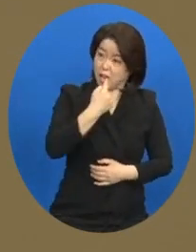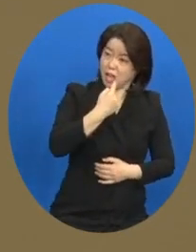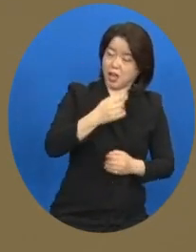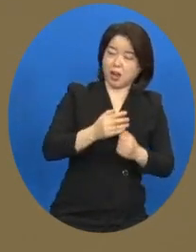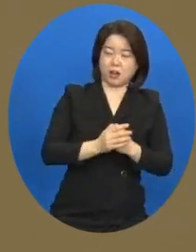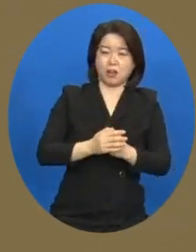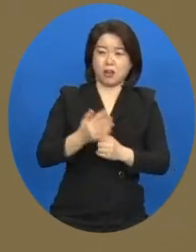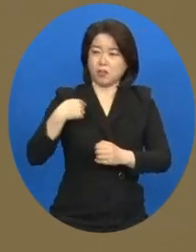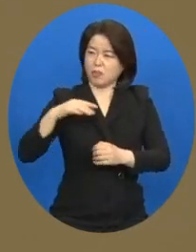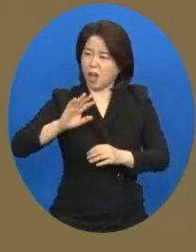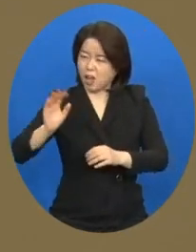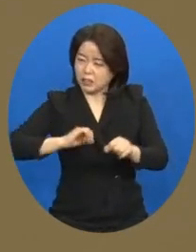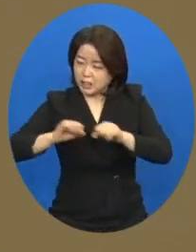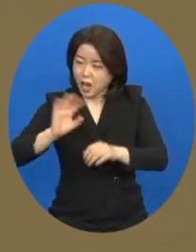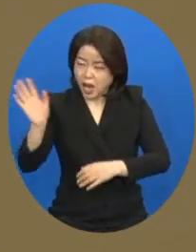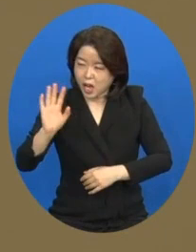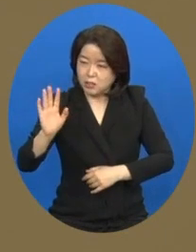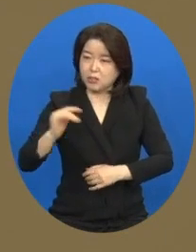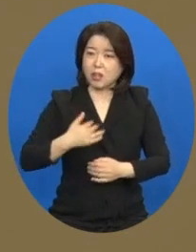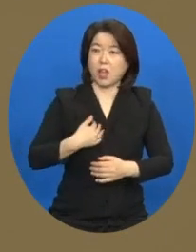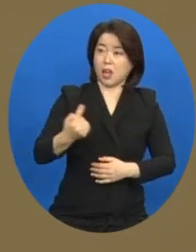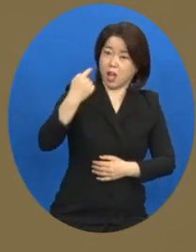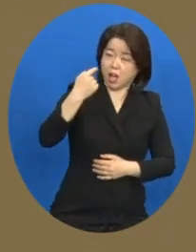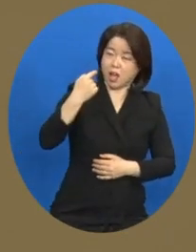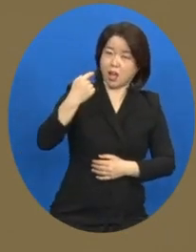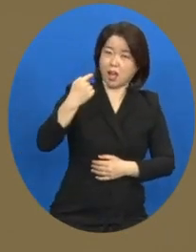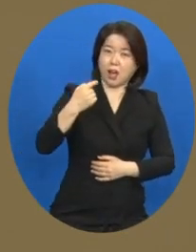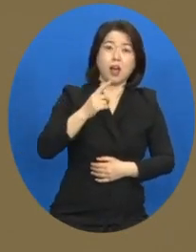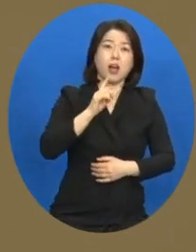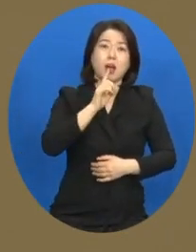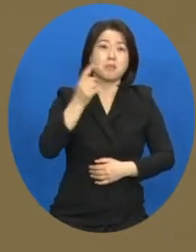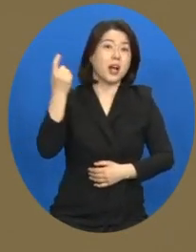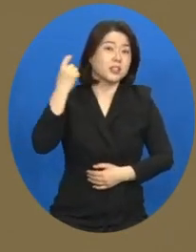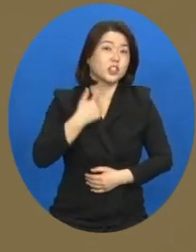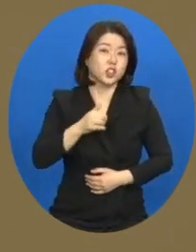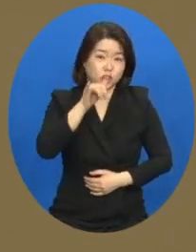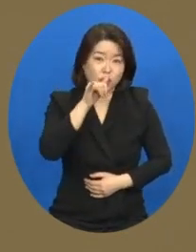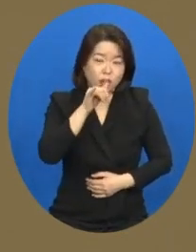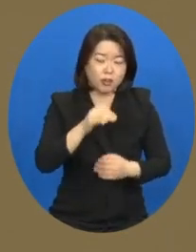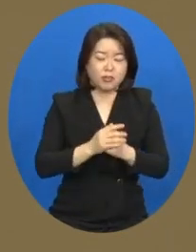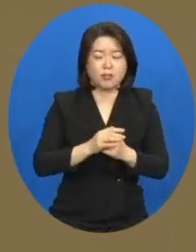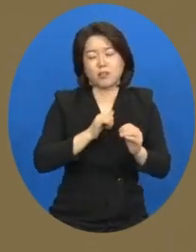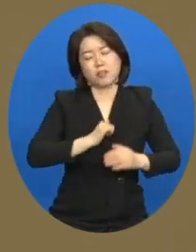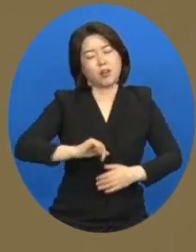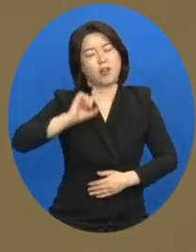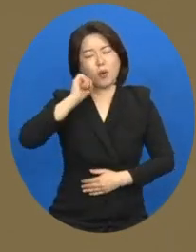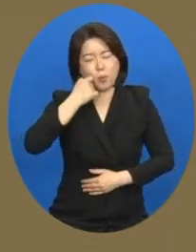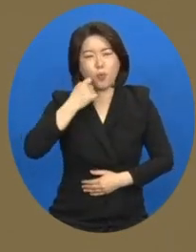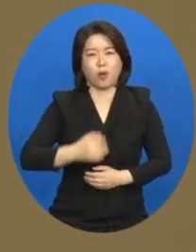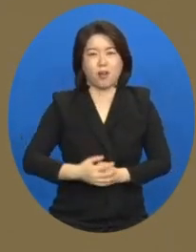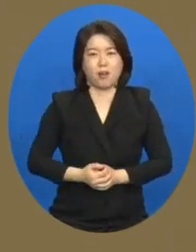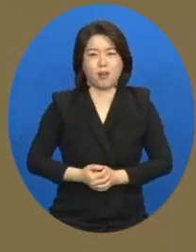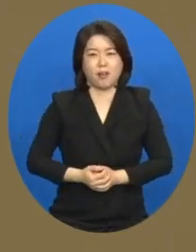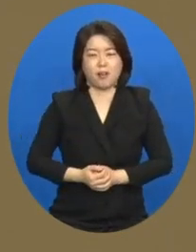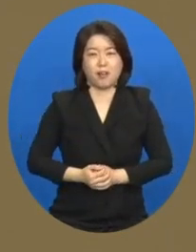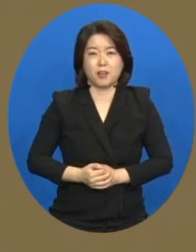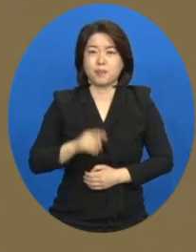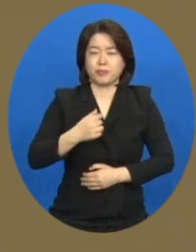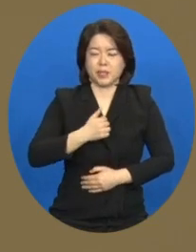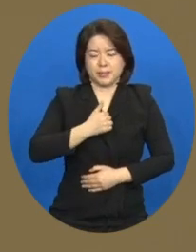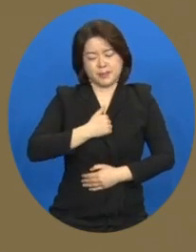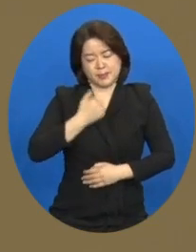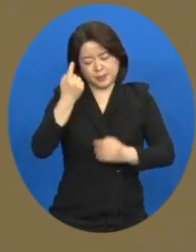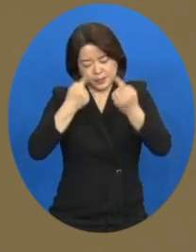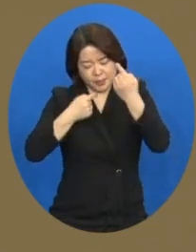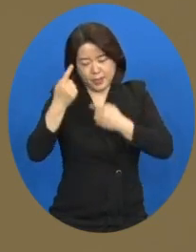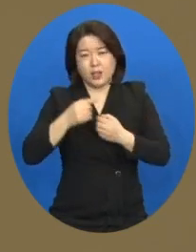했다고 이런 말 들어보셨나요? 그거 얼마나 참기 어렵습니까? 그 자존심